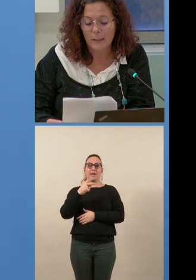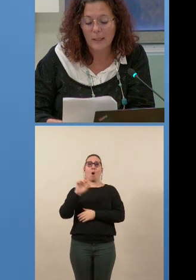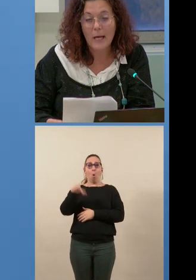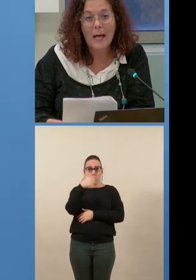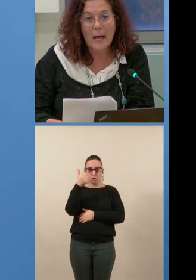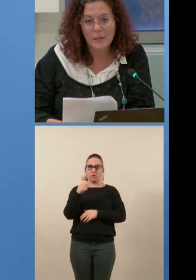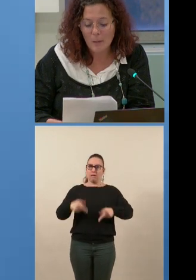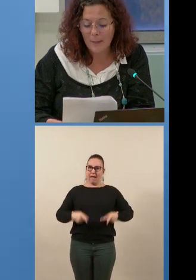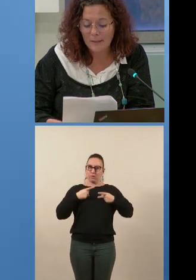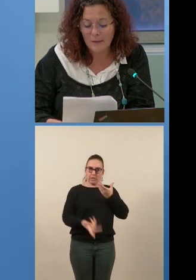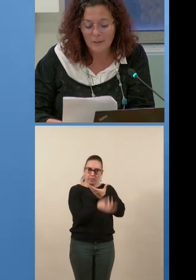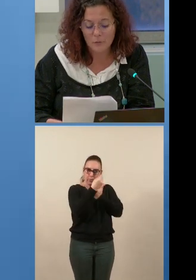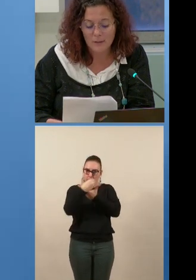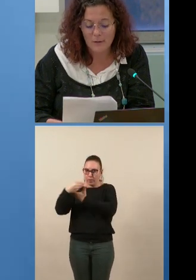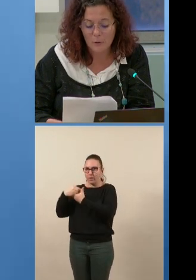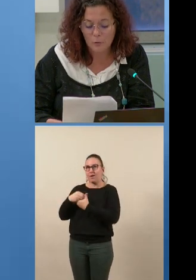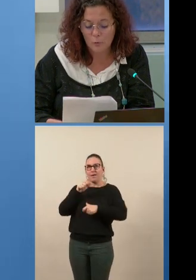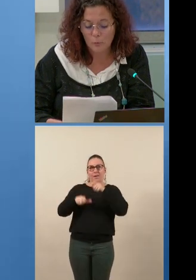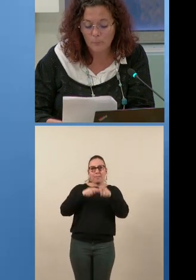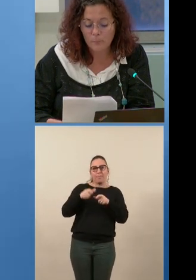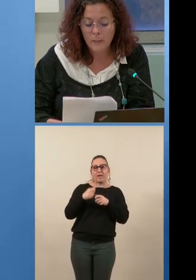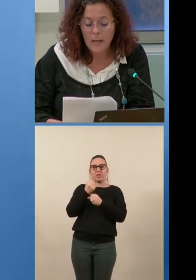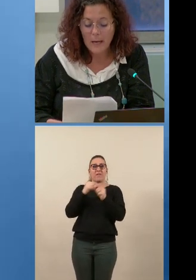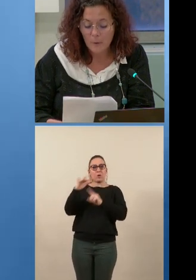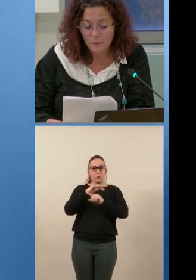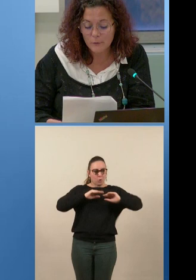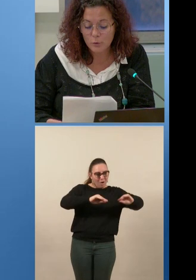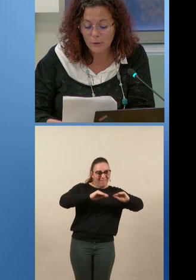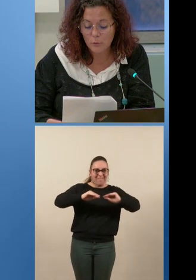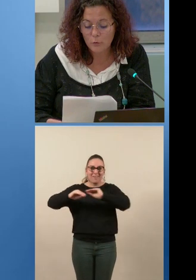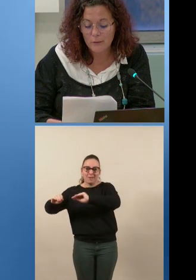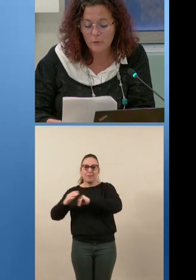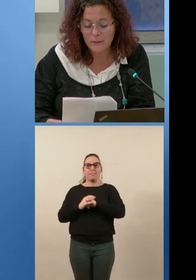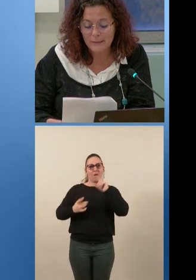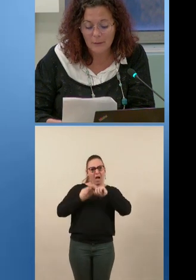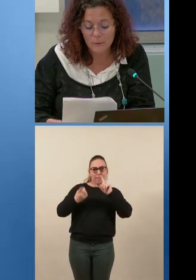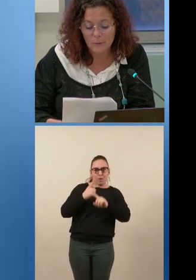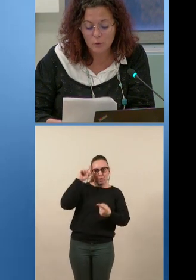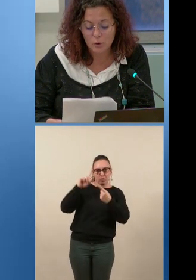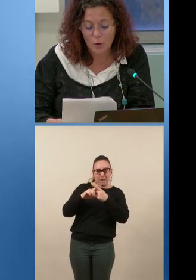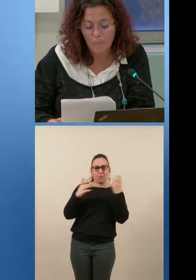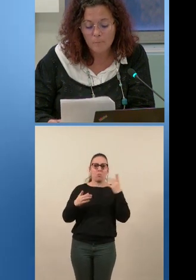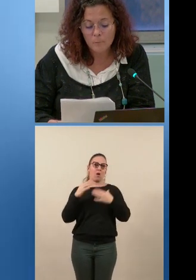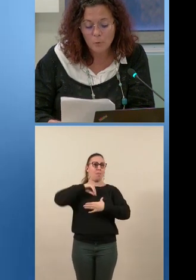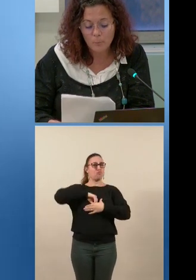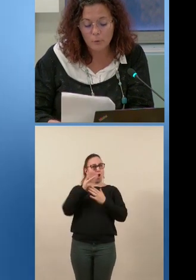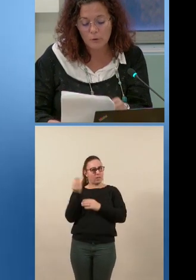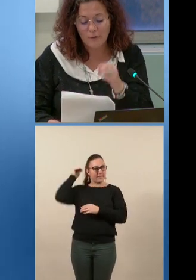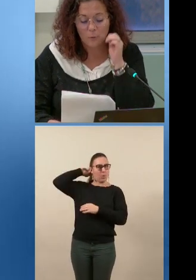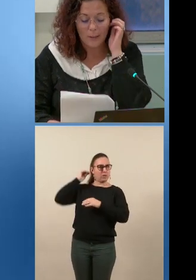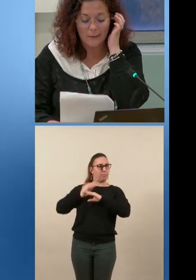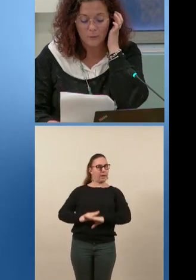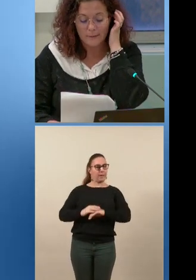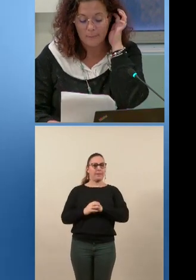ateliers animés par les travailleuses et travailleurs sociaux abordant des sujets cruciaux tels que les stéréotype de genre de plus